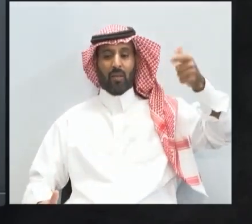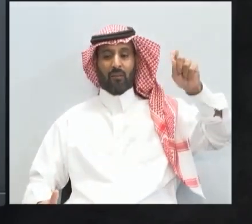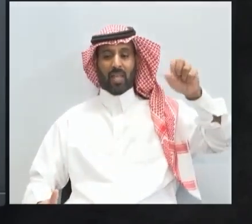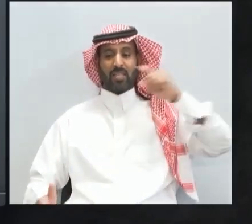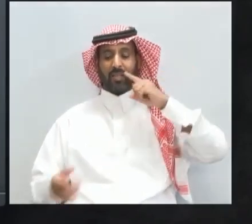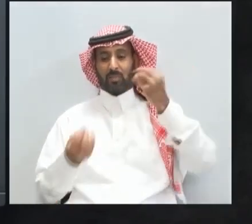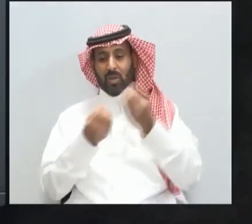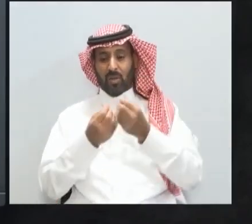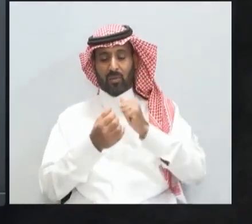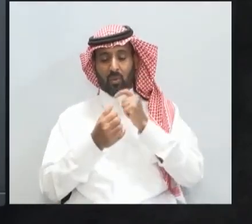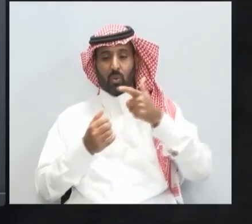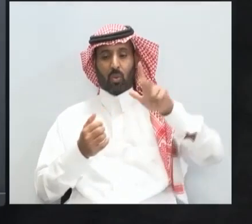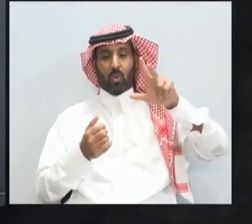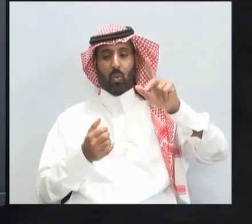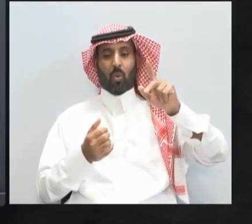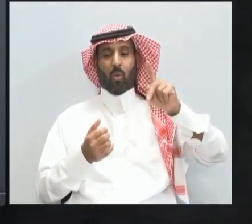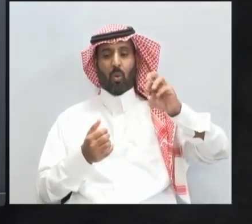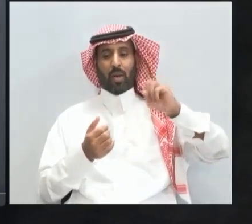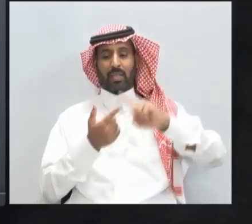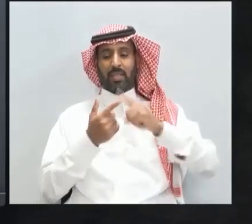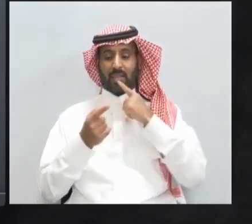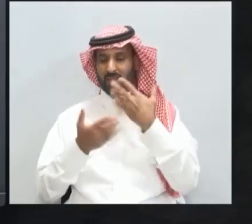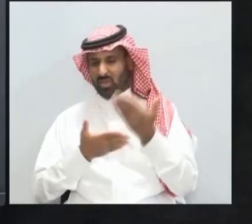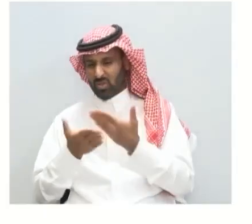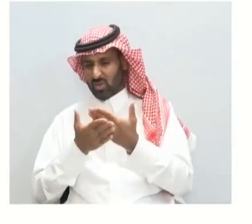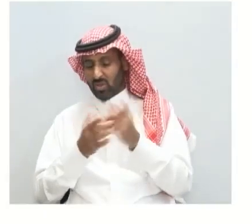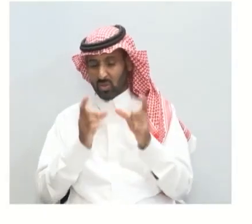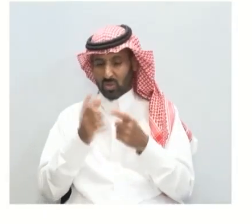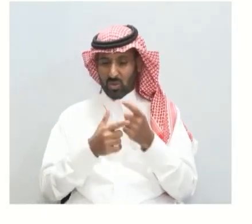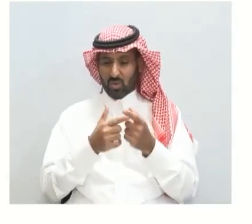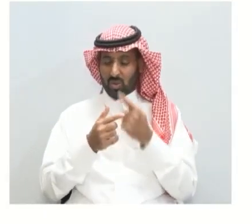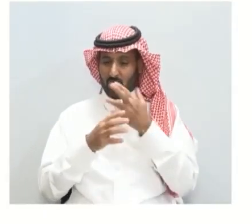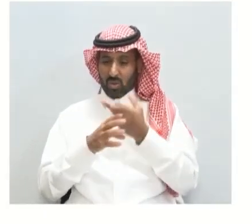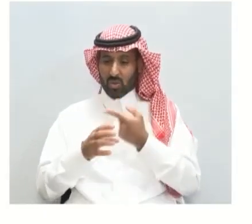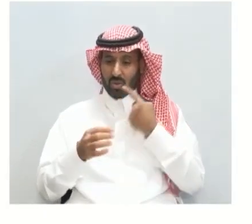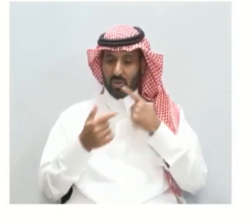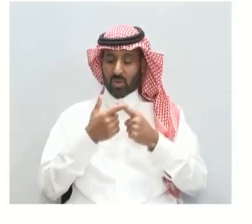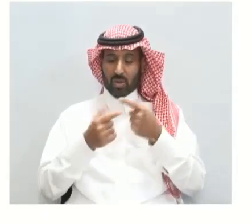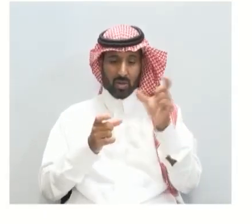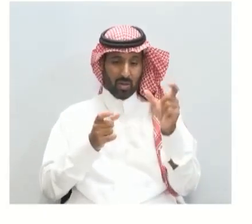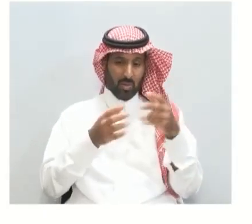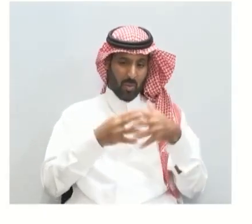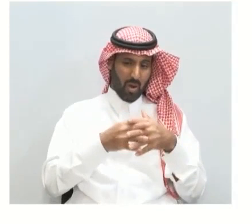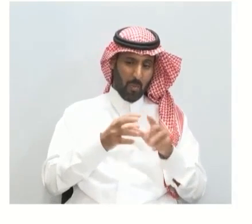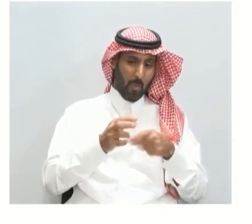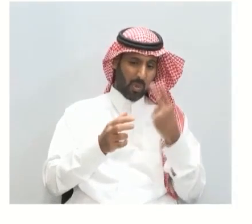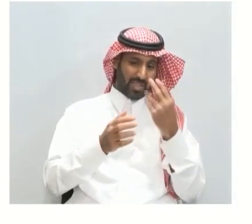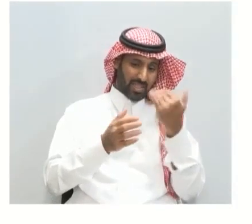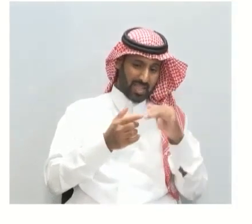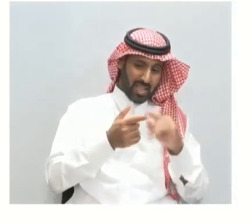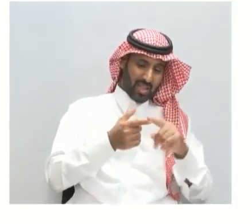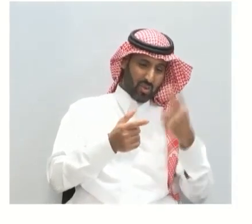الانزيم كو اي هذا المرافق الانزيمي عندما يتفاعل مع البيروفيت ينتج لنا مركب وسطي ثنائي